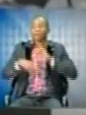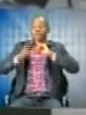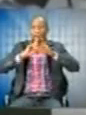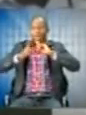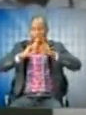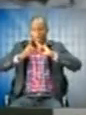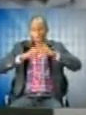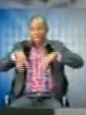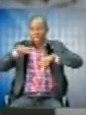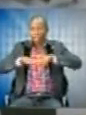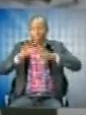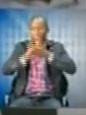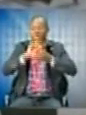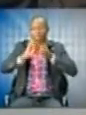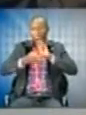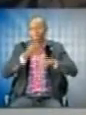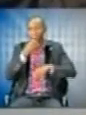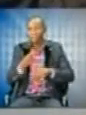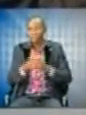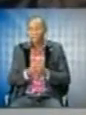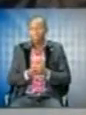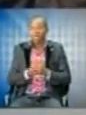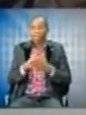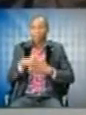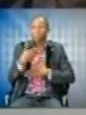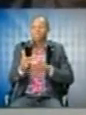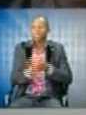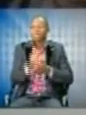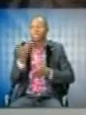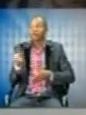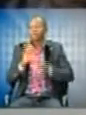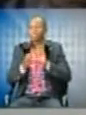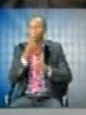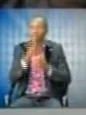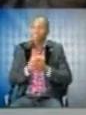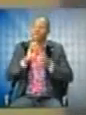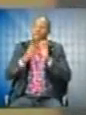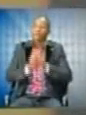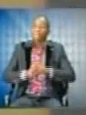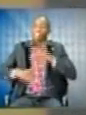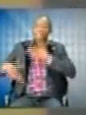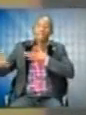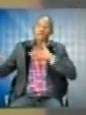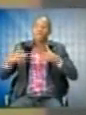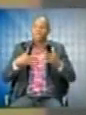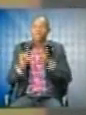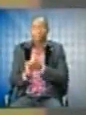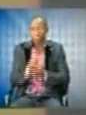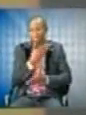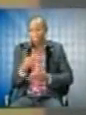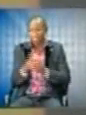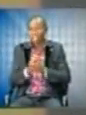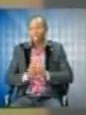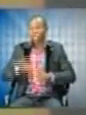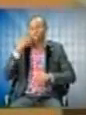leur solidarité et compassion à l'endroit des enfants et jeunes des Goma, victimes de la guerre. Ces biens sont les résultats de